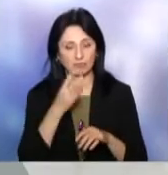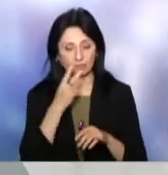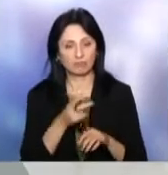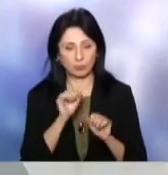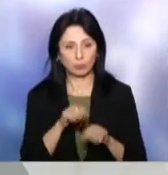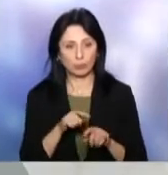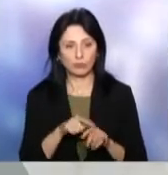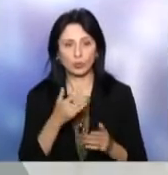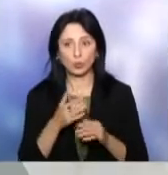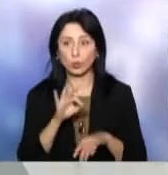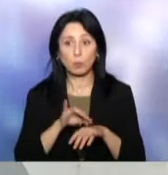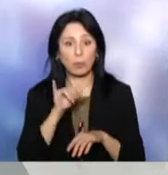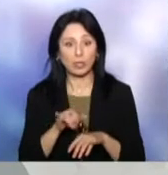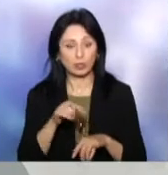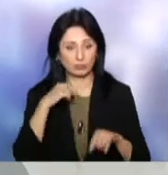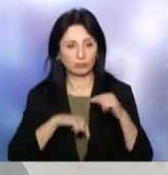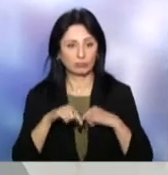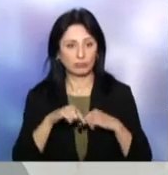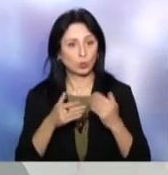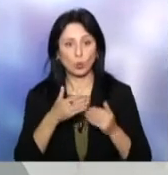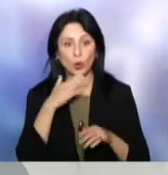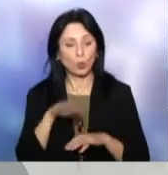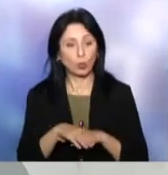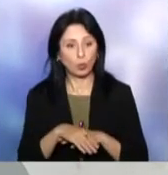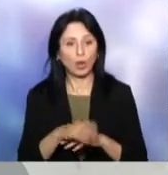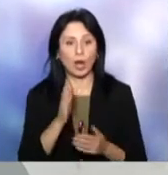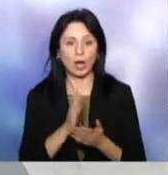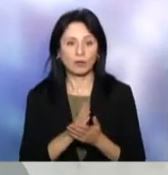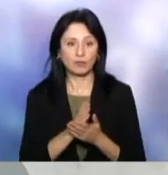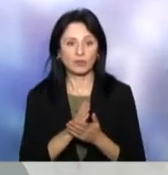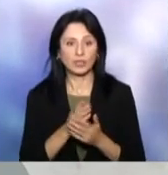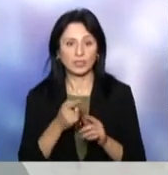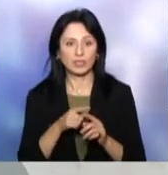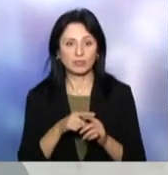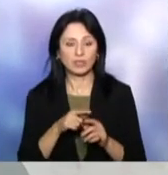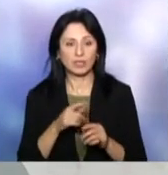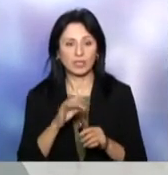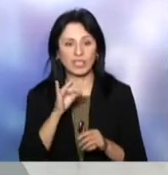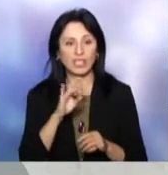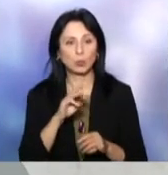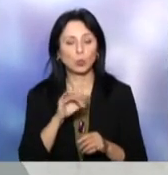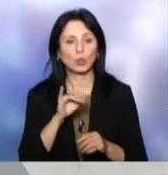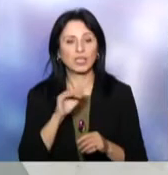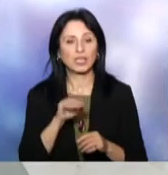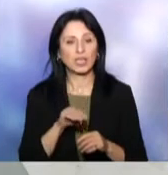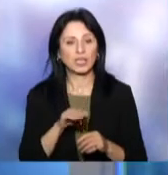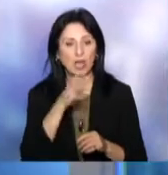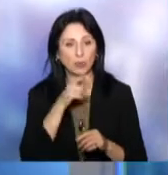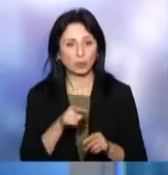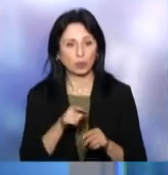და თუ თქვენ პათოლოგია არ გაქვთ, მაშინ არის აი ავტოიმუნური პროცესების დროსაც არის ხოლმე, მაგრამ ამ დროს